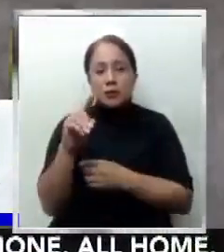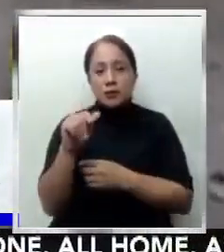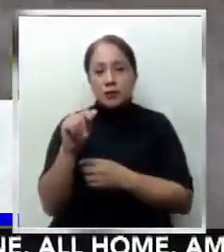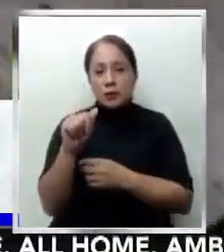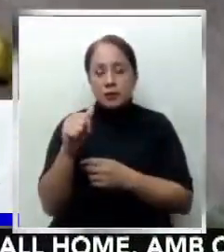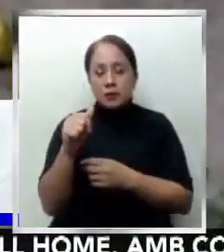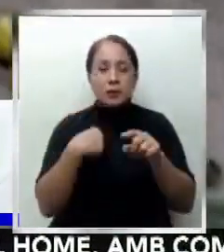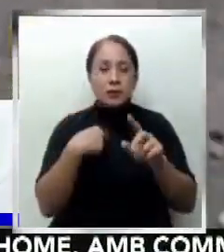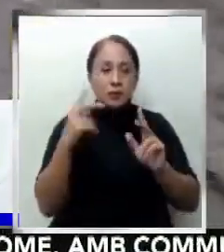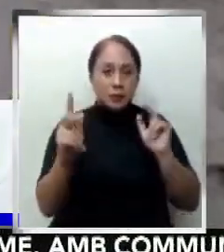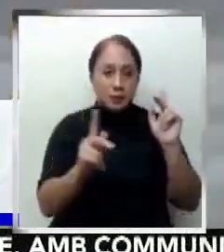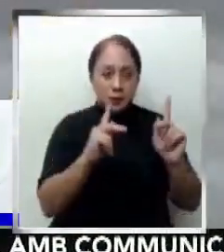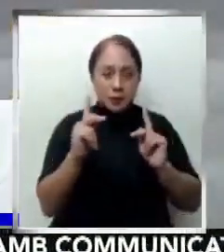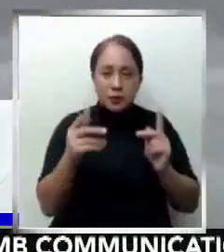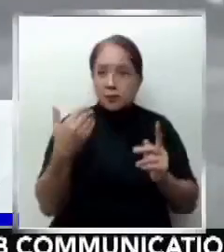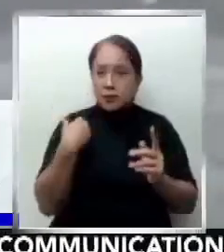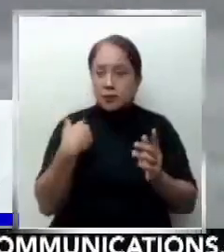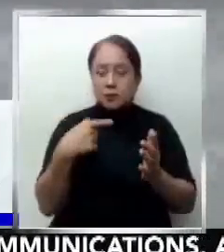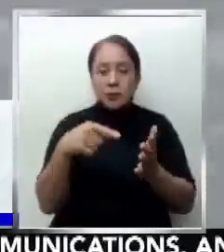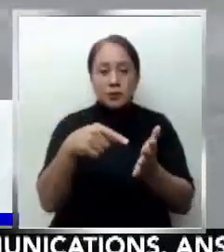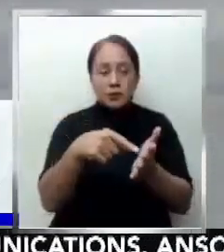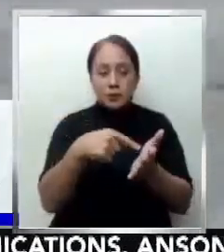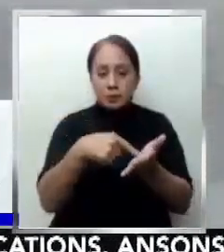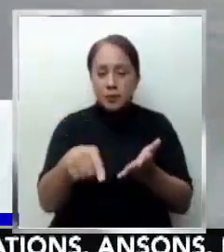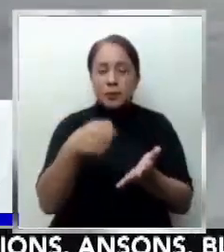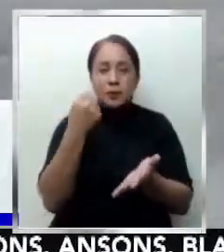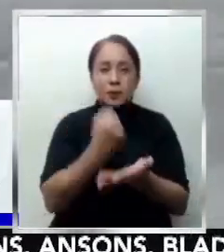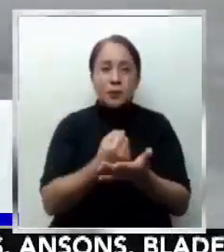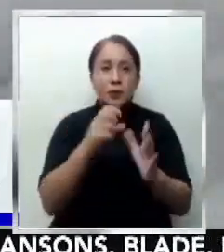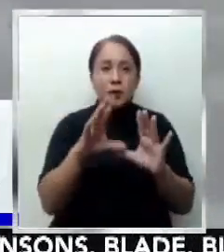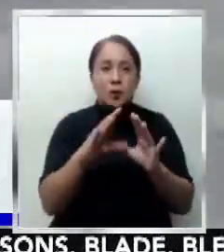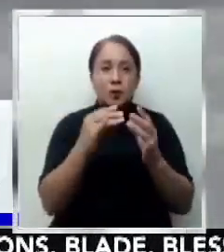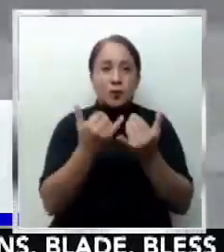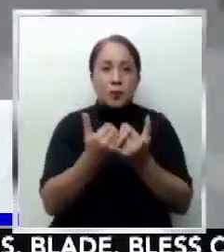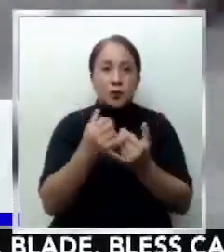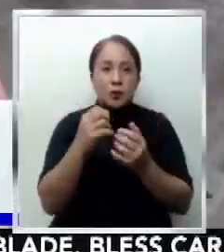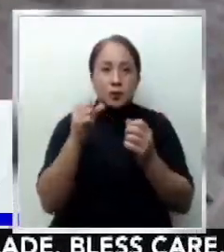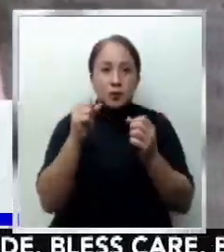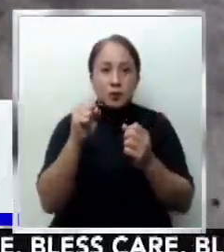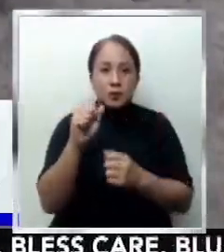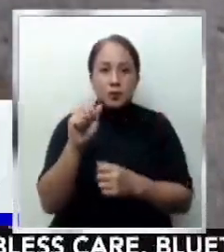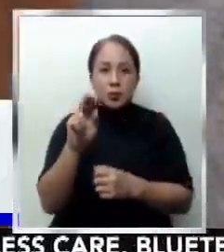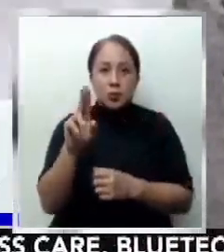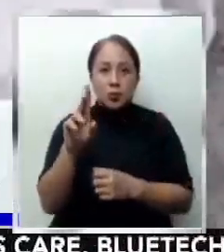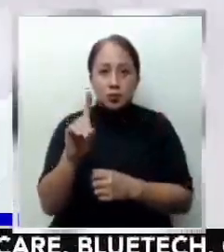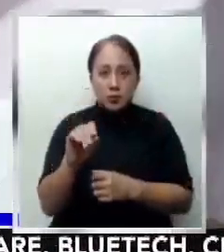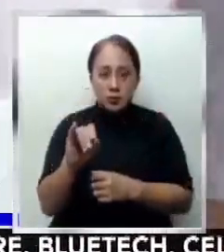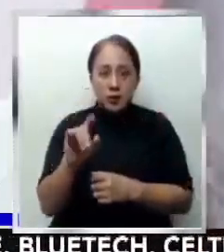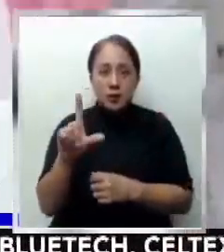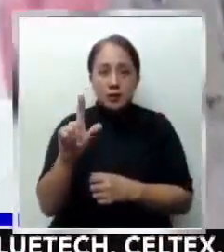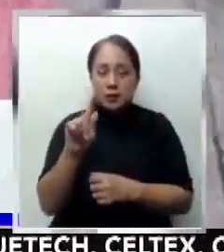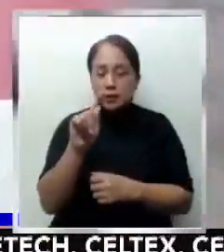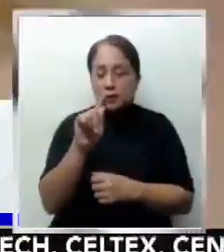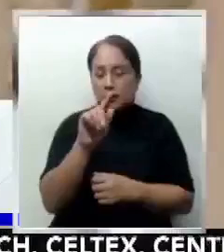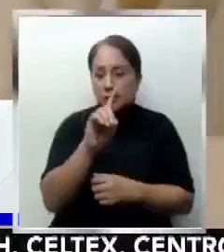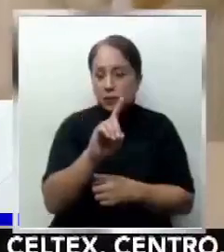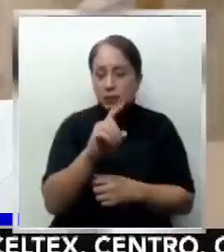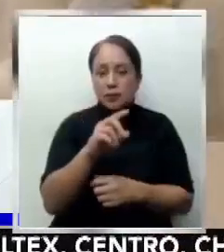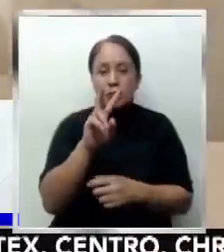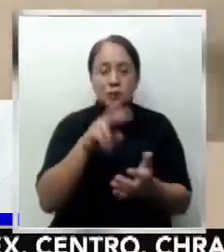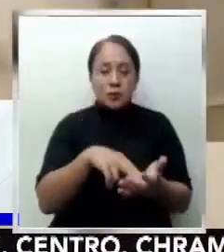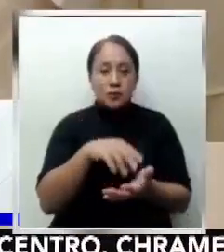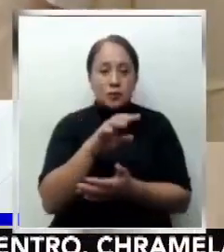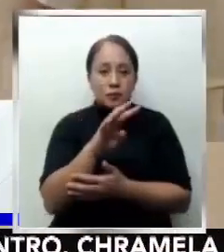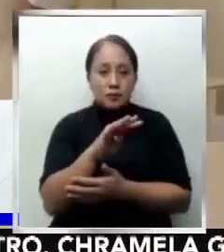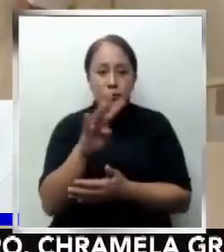kaugnay sa hindi nabayarang sweldo ng kumpanyang Saudi Auger LTD sa pagitan ng 2015 hanggang 2017.